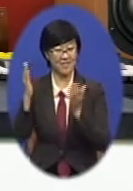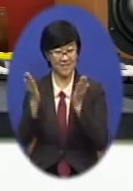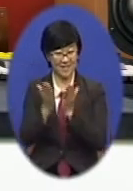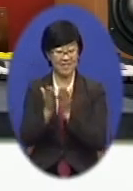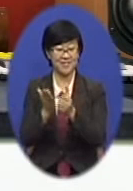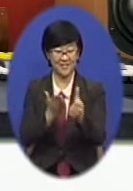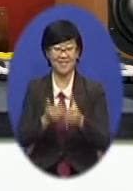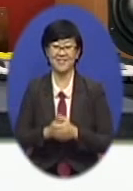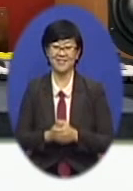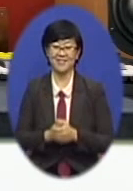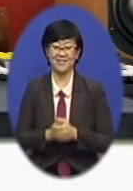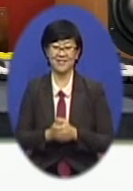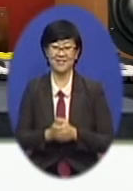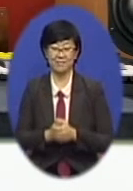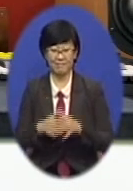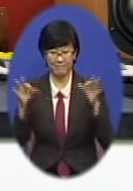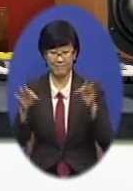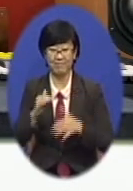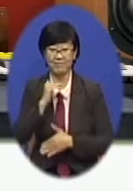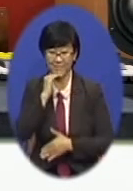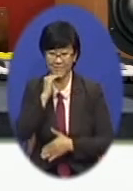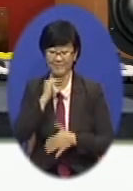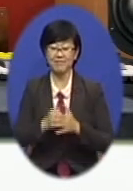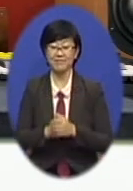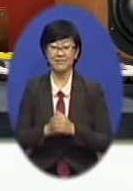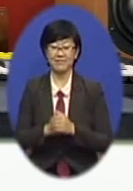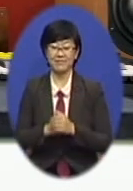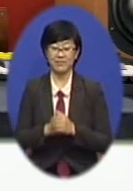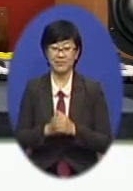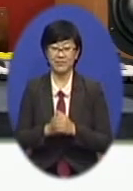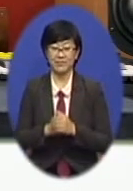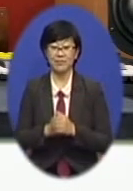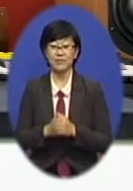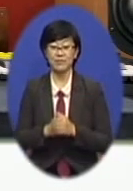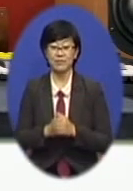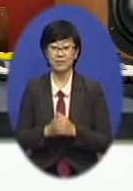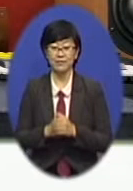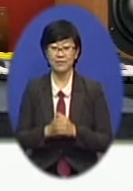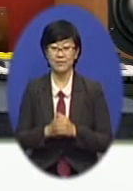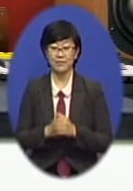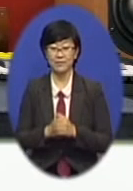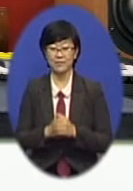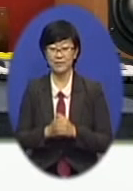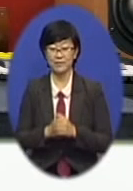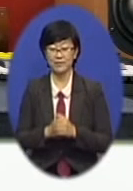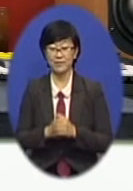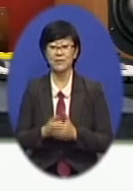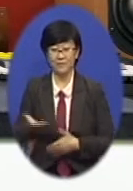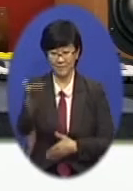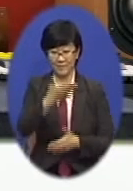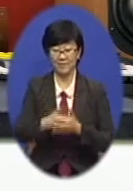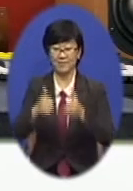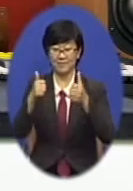바랍니다. 네. 잠시만 끊지 말고 기다려주시기 네. 바랍니다. 자,